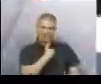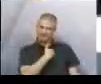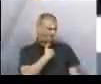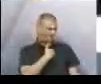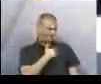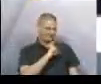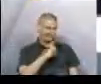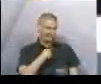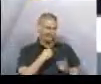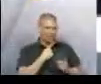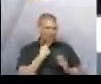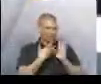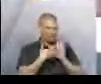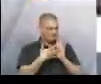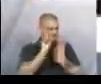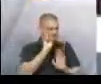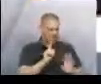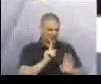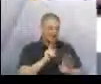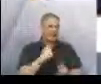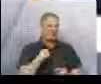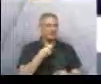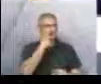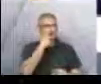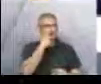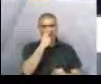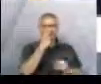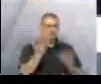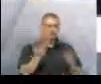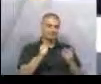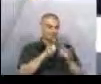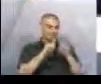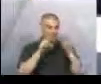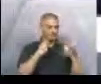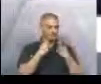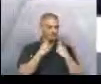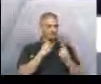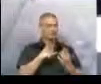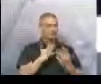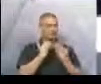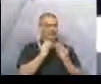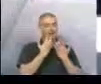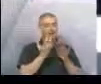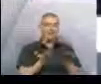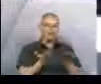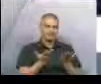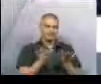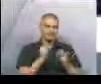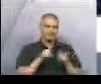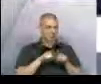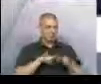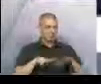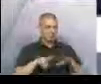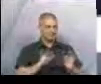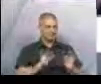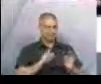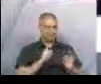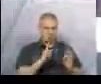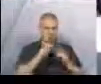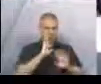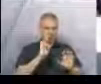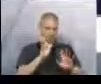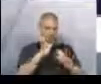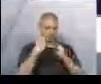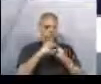לי. זה לא היה בנימה של ביקורת כמובן. אתה יודע, ניסיתי ככה במסגרת השיח שלנו לתאר מצב מסוים. לא מעבר לזה,